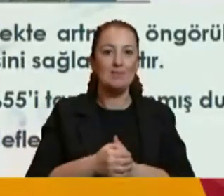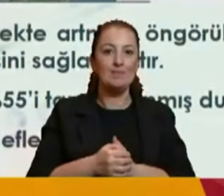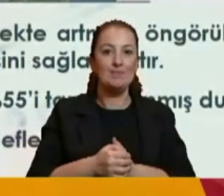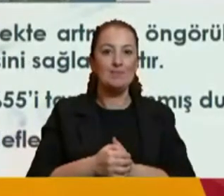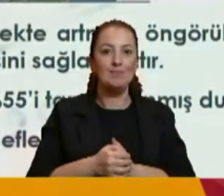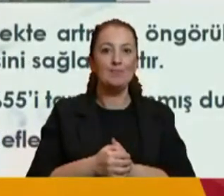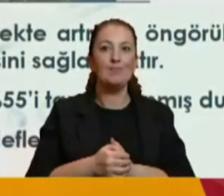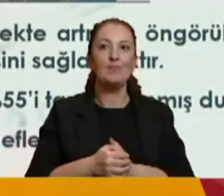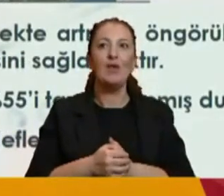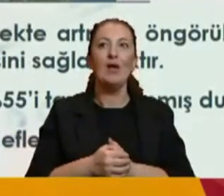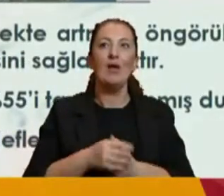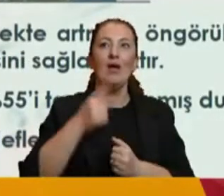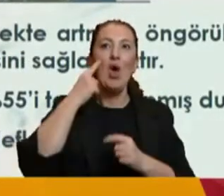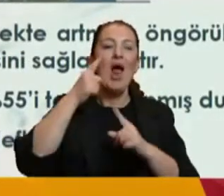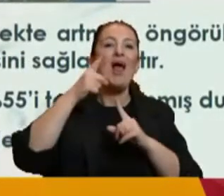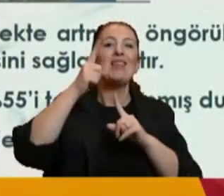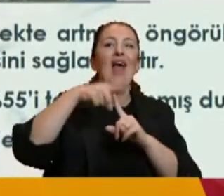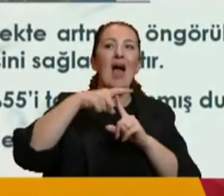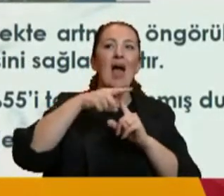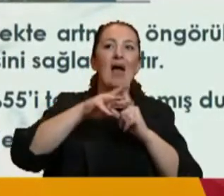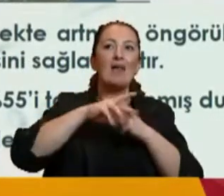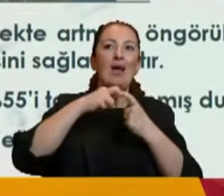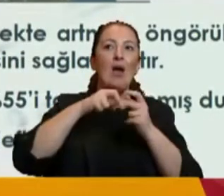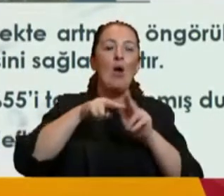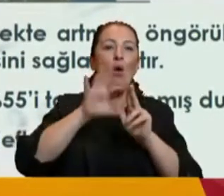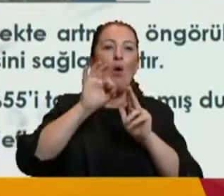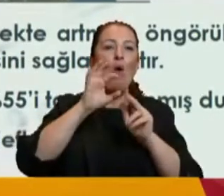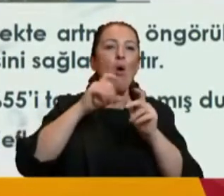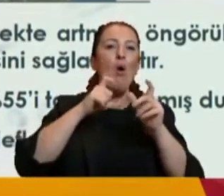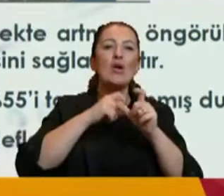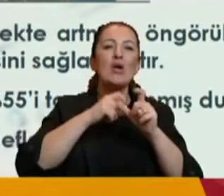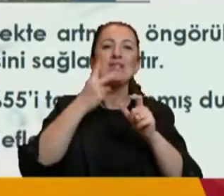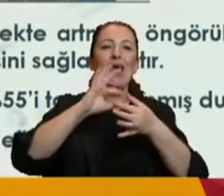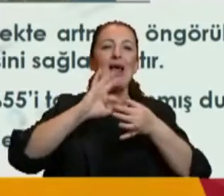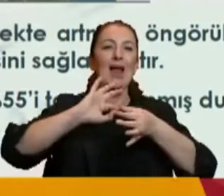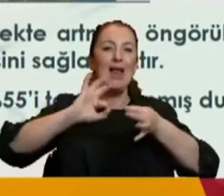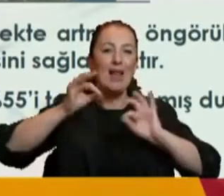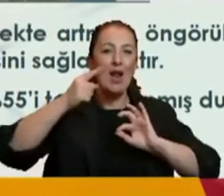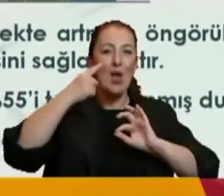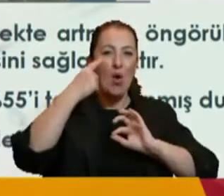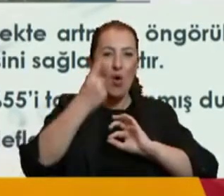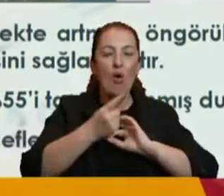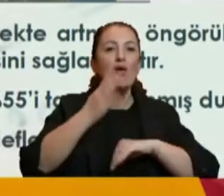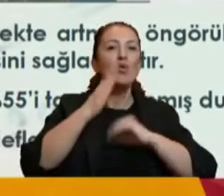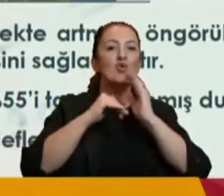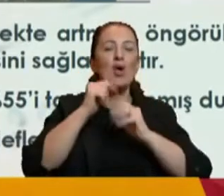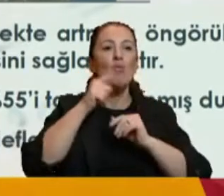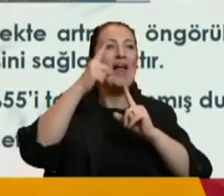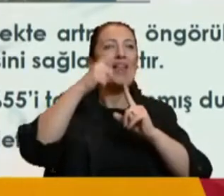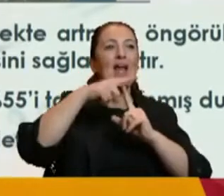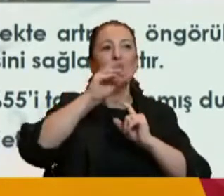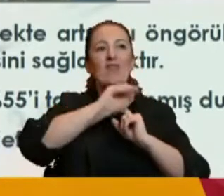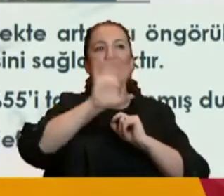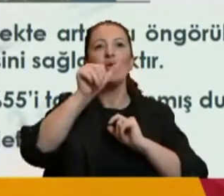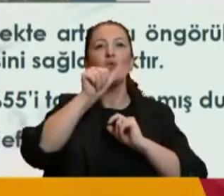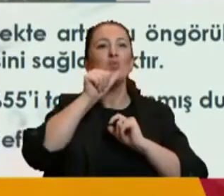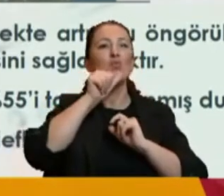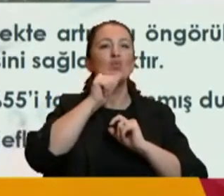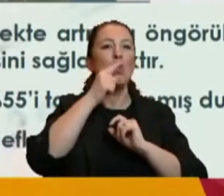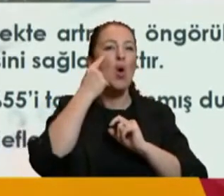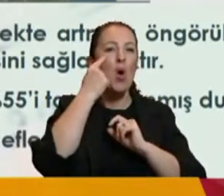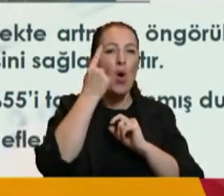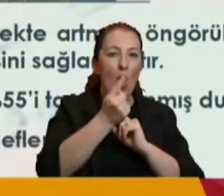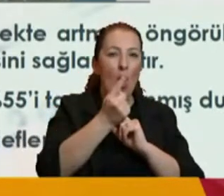bu karpuz İkitelli isale hattı inşaatı bu ter pustan verilen suyun miktarını